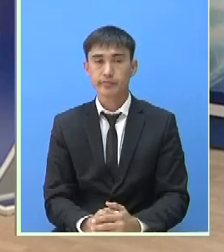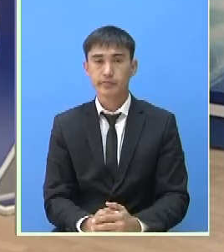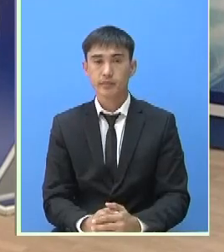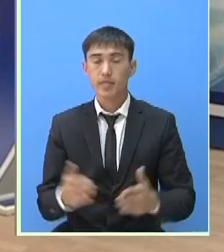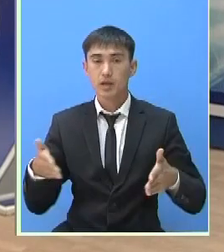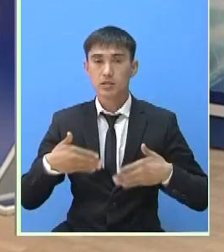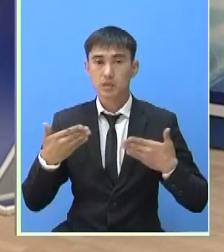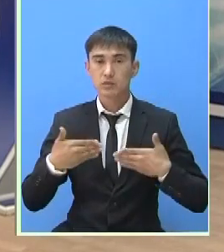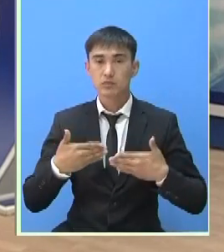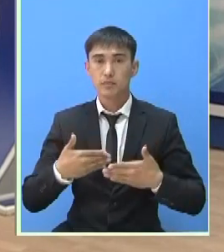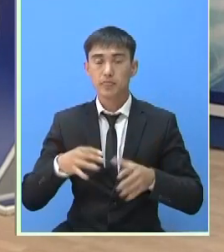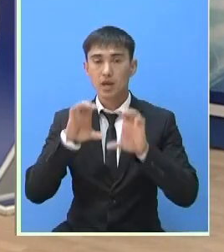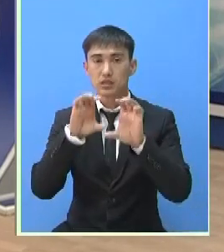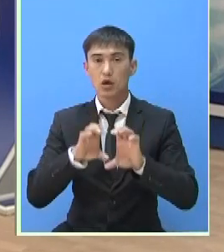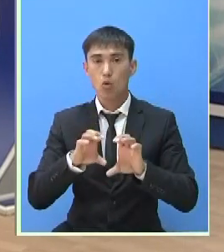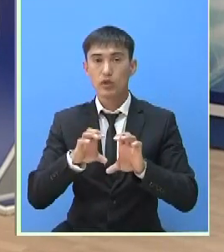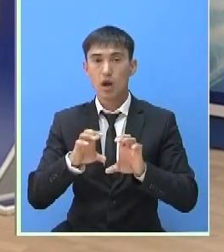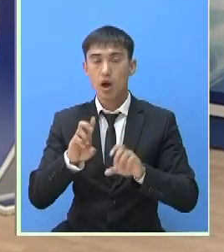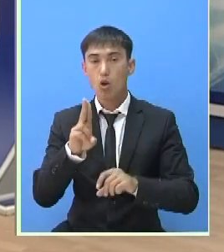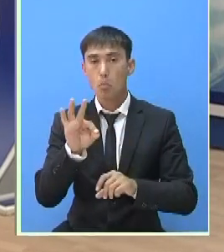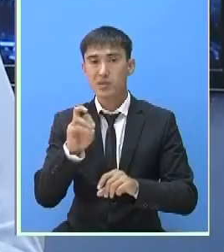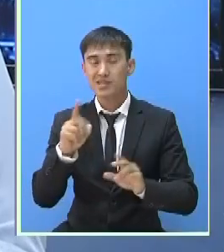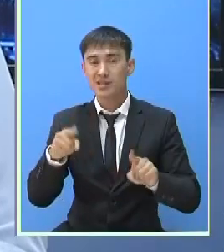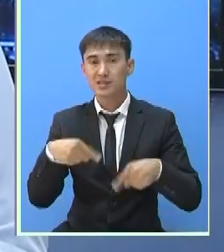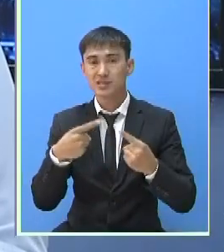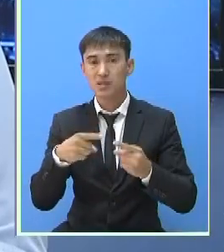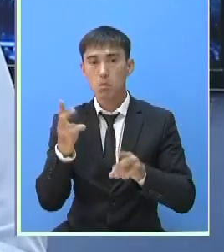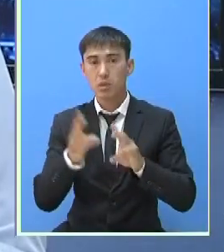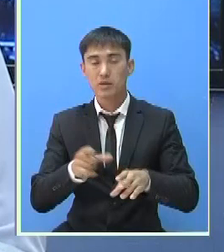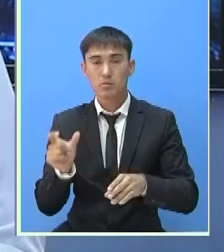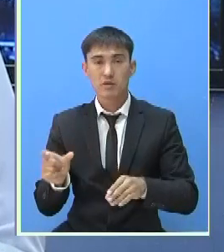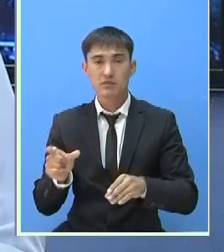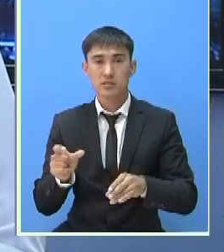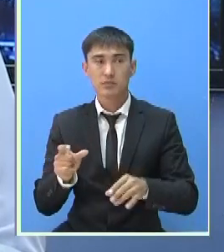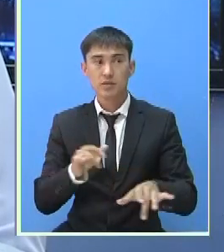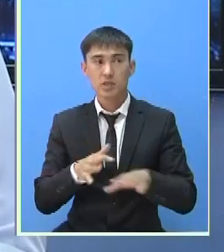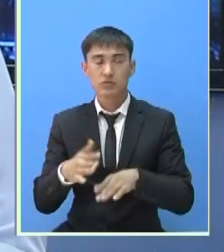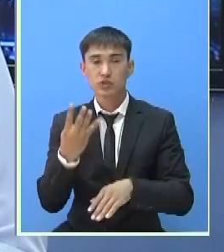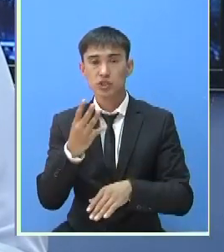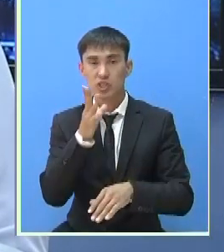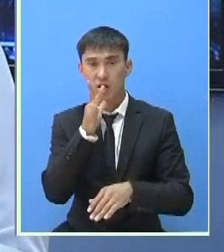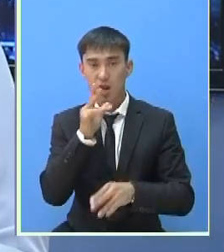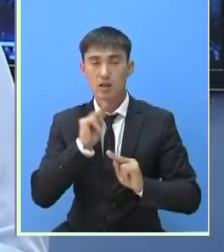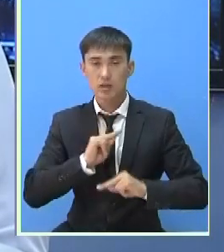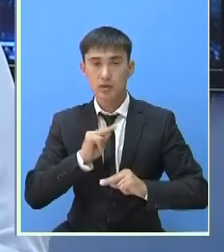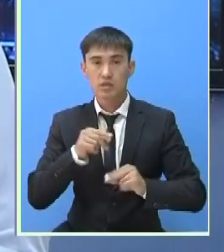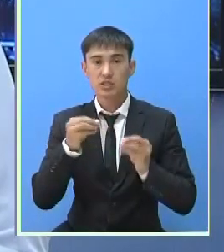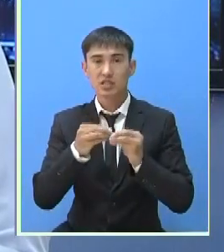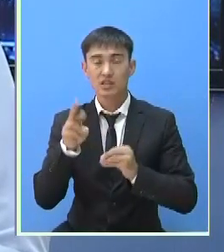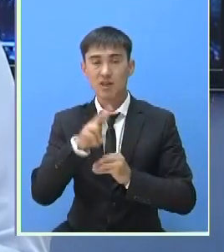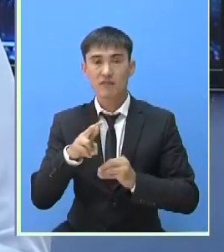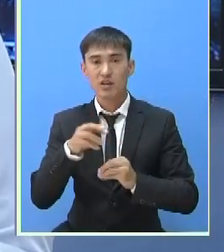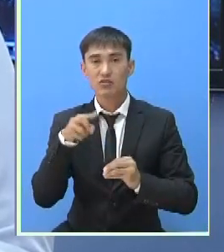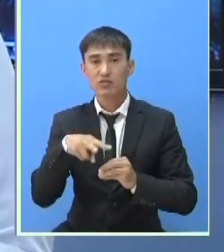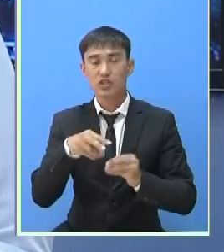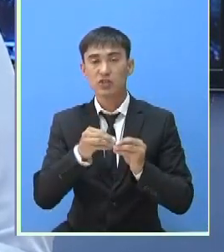Здравствуйте. Закон о фонде компенсации потерпевшим действует около 4 лет. Принят он был 10 января 2018